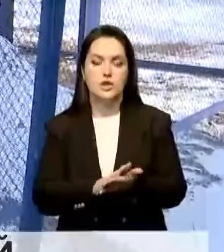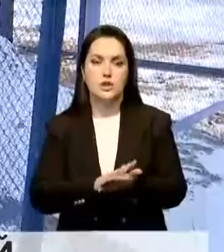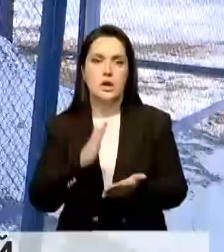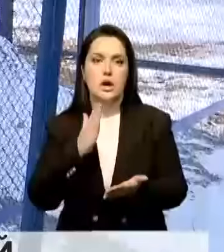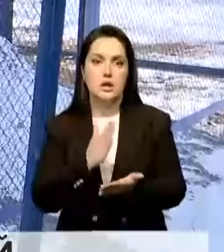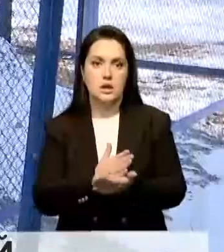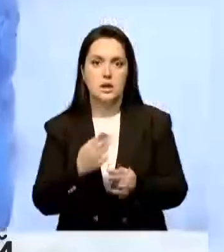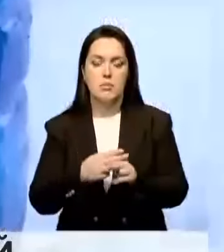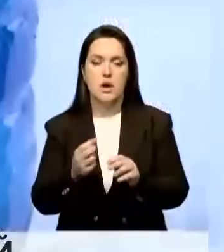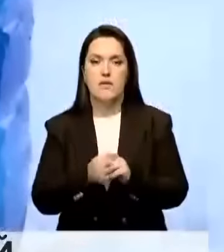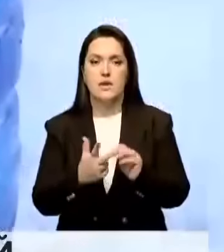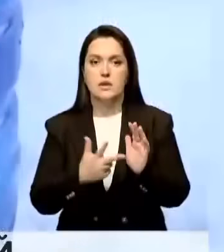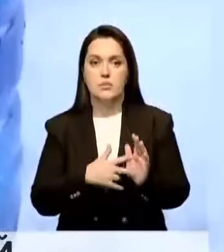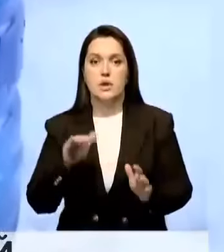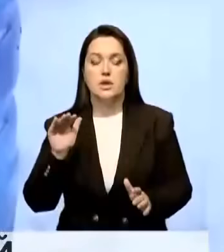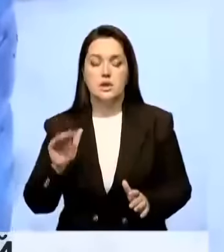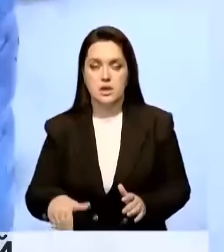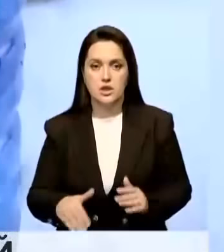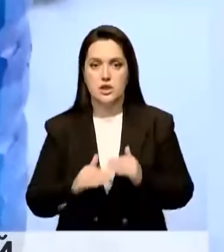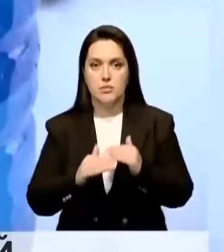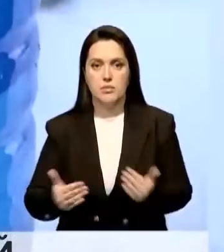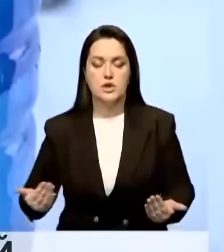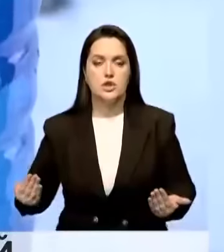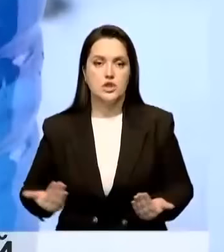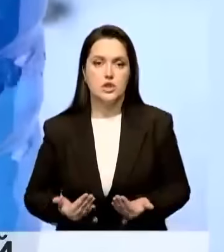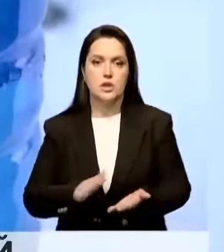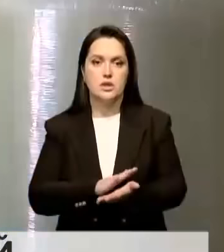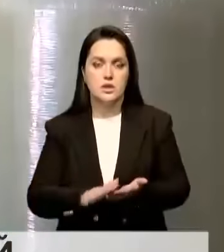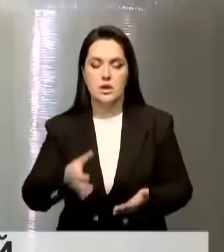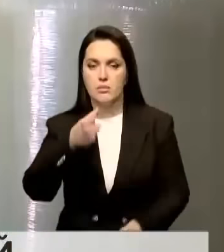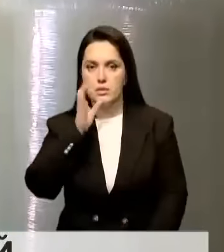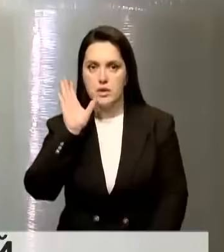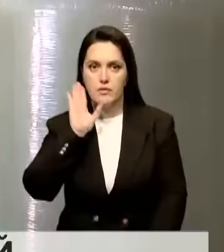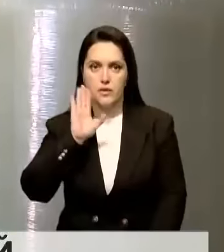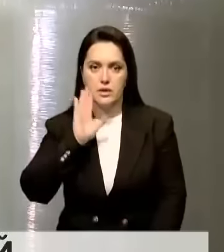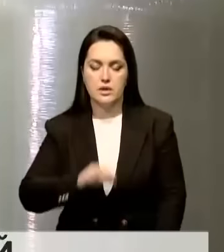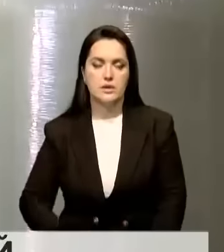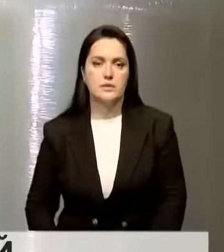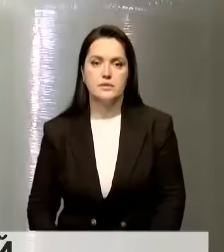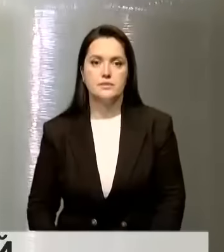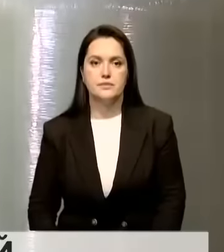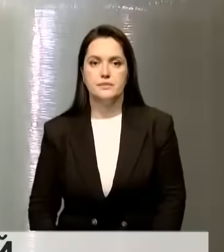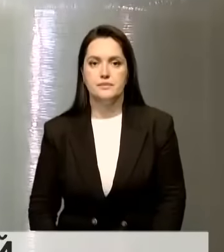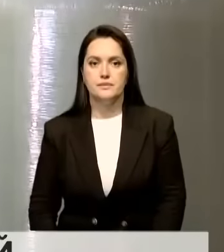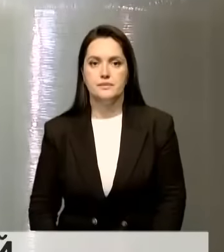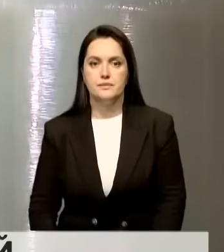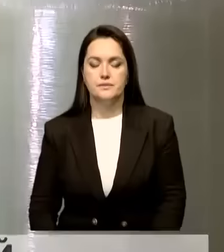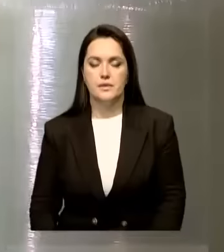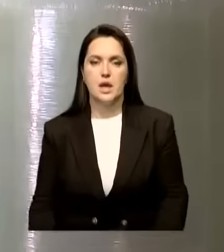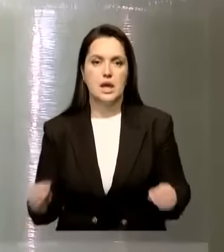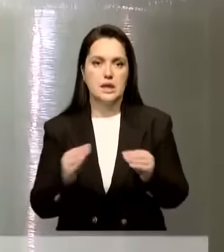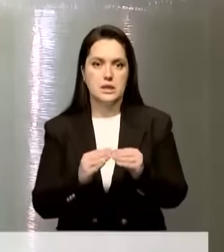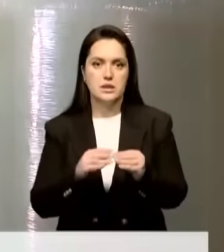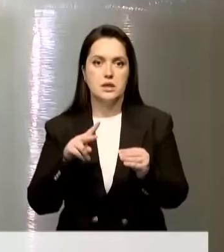Таким образом, 18 тысяч местных жителей имеют доступ к чистой питьевой воде. На протяжении последних 10 лет